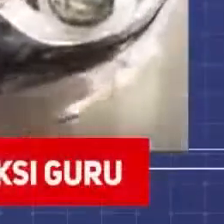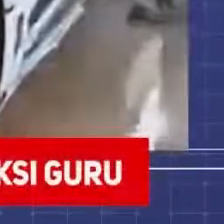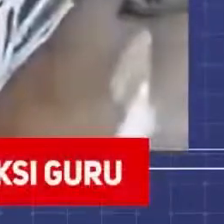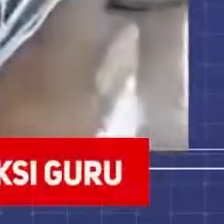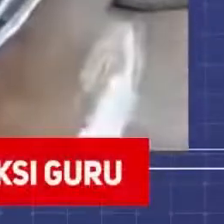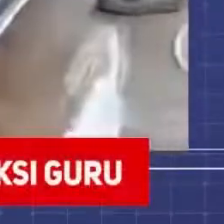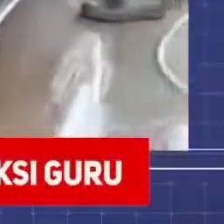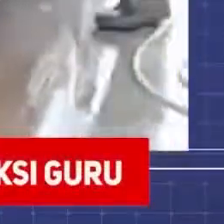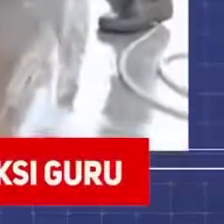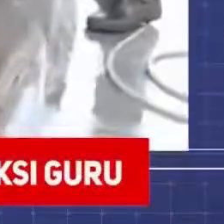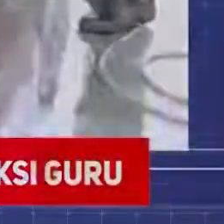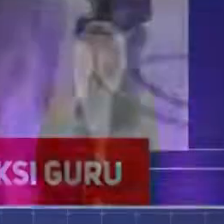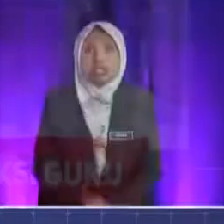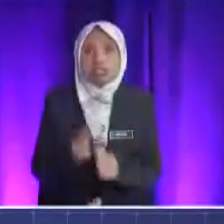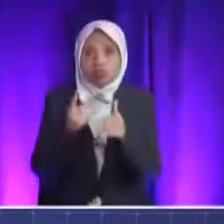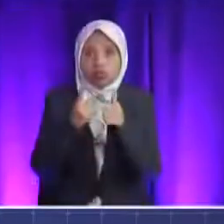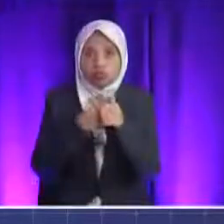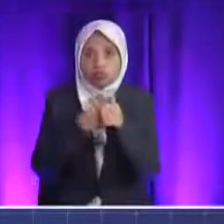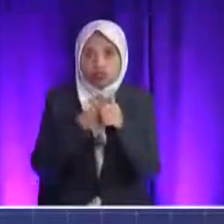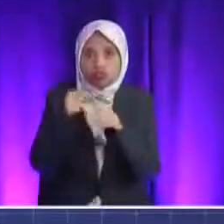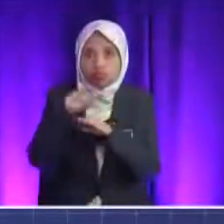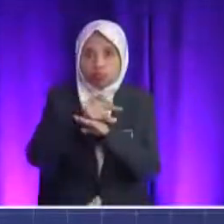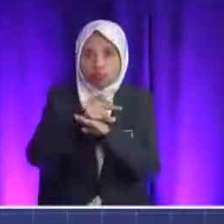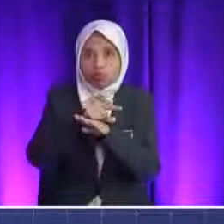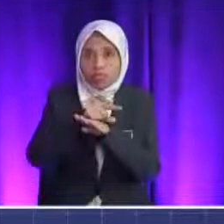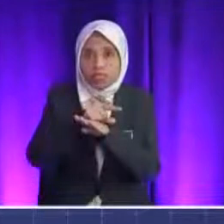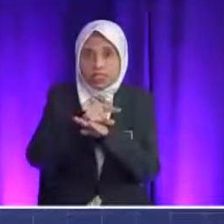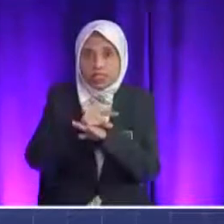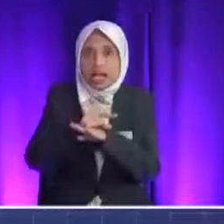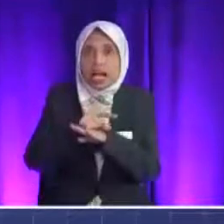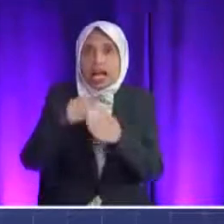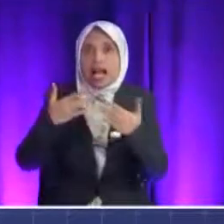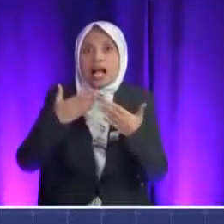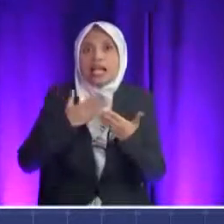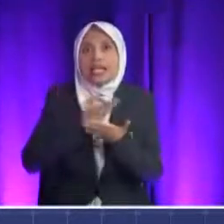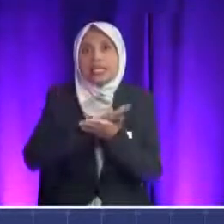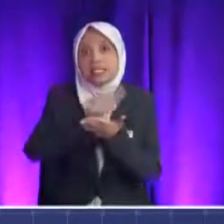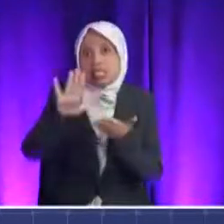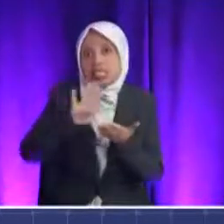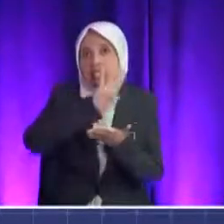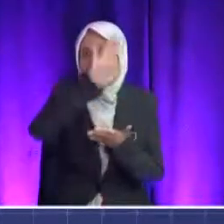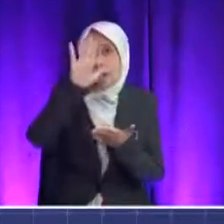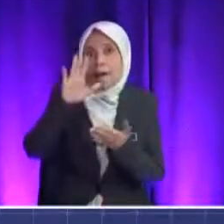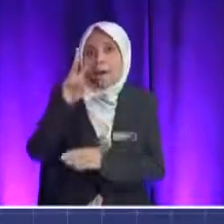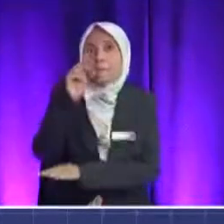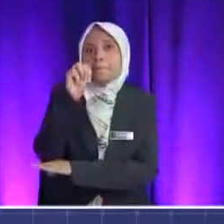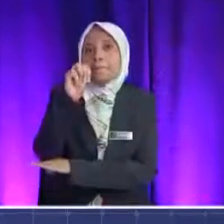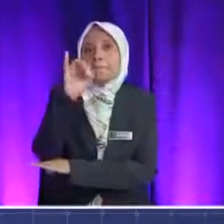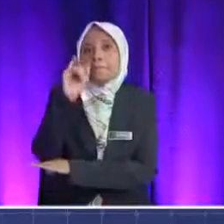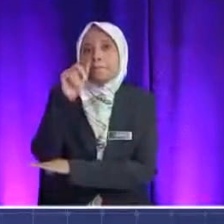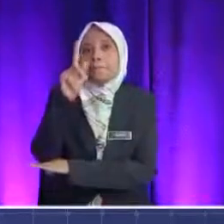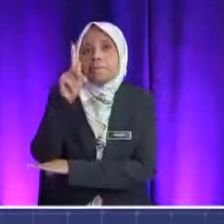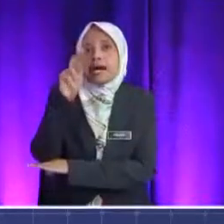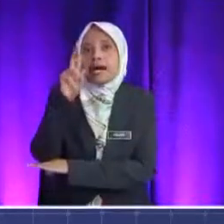oke aja dikenal gudeg KM available semua bahagia yang basah kita keringkan Guru